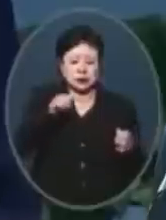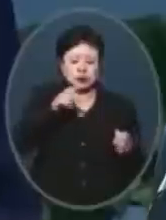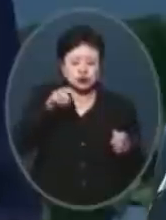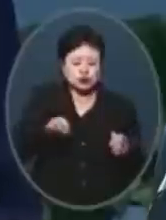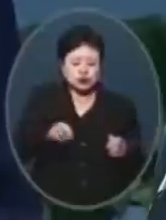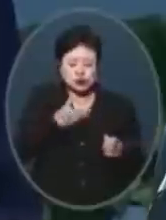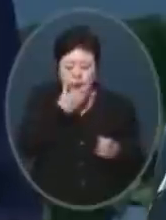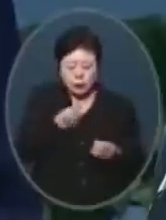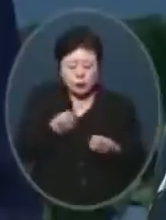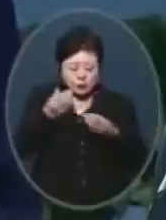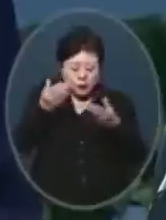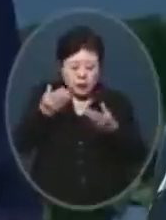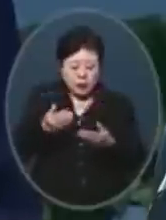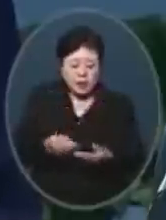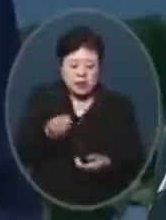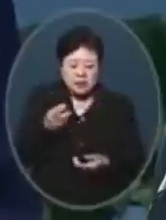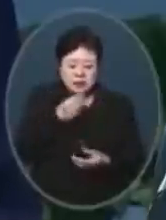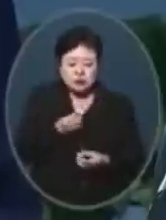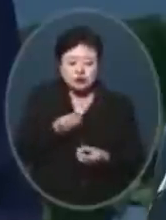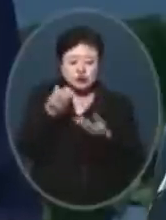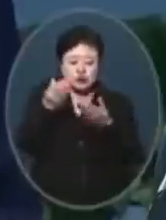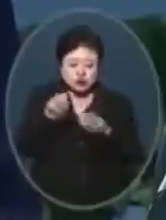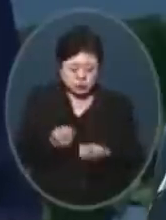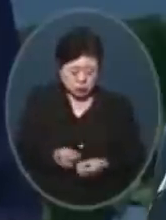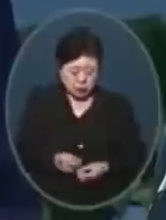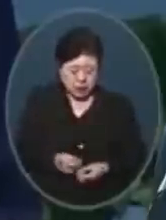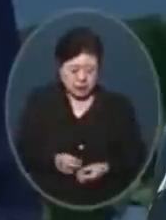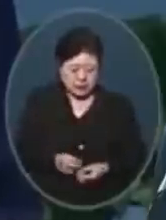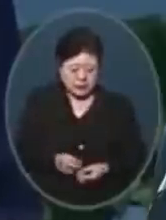오중복음과 삼중축복